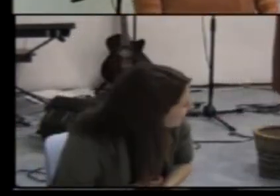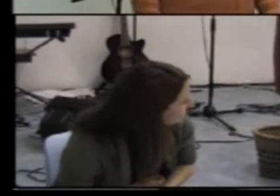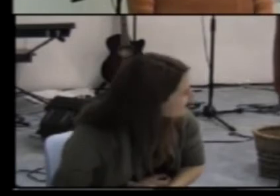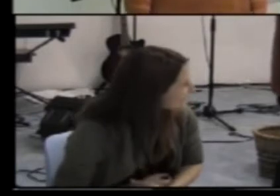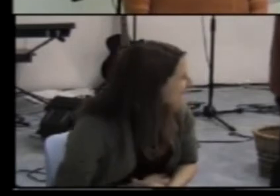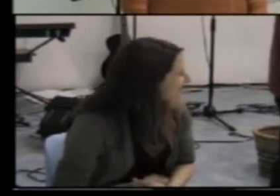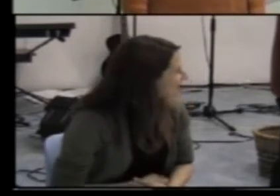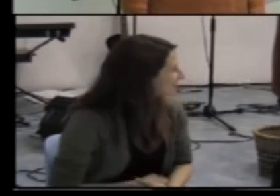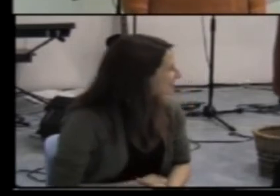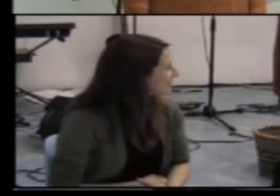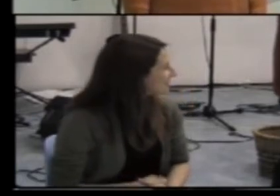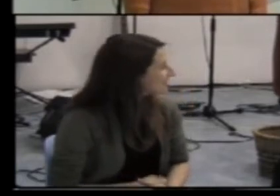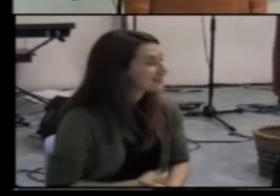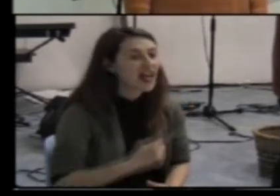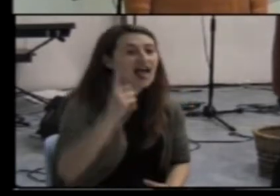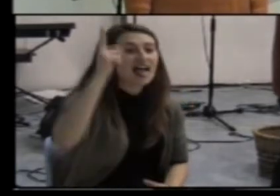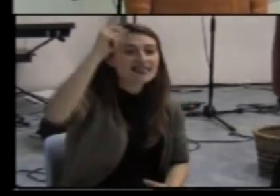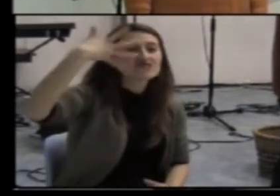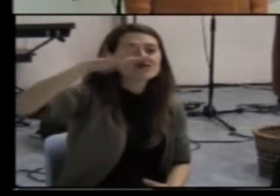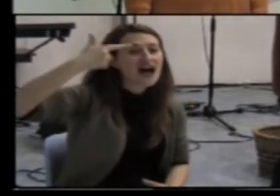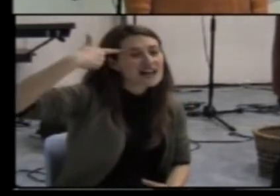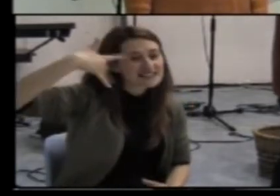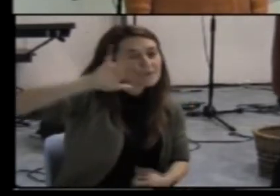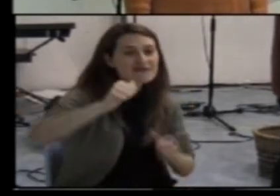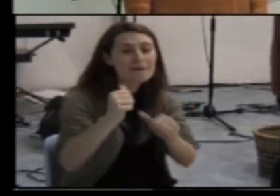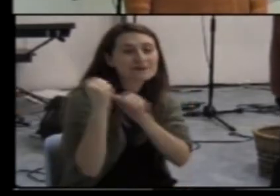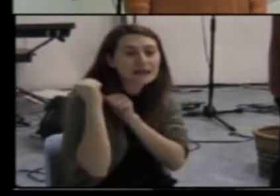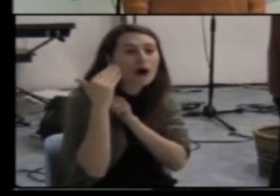Lui sapeva che l'uomo